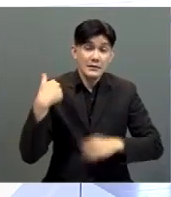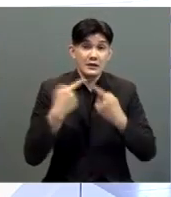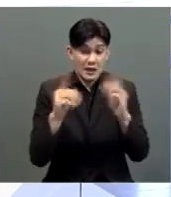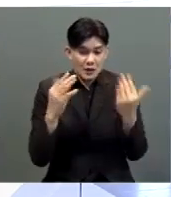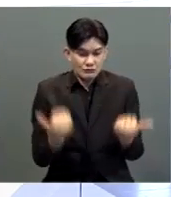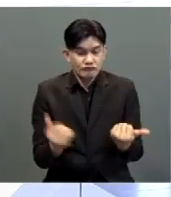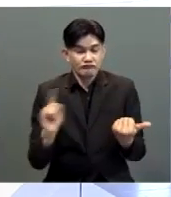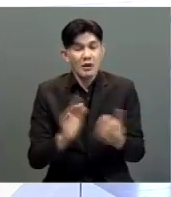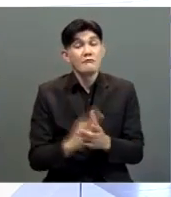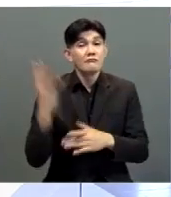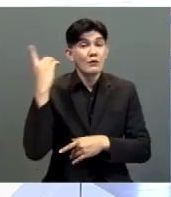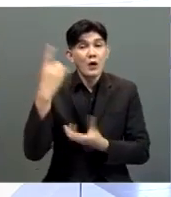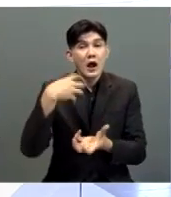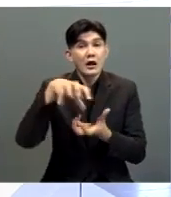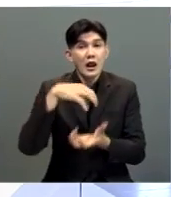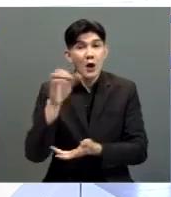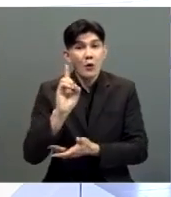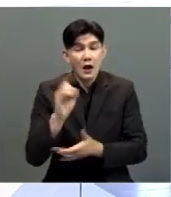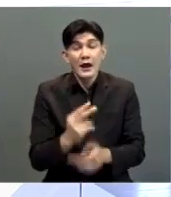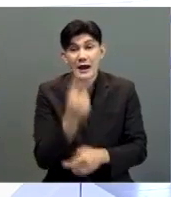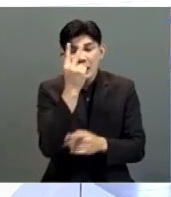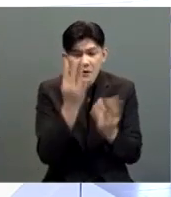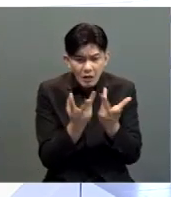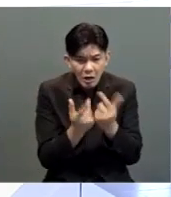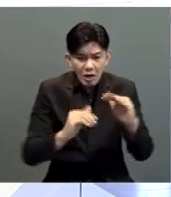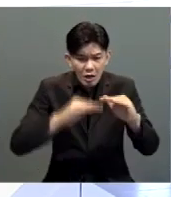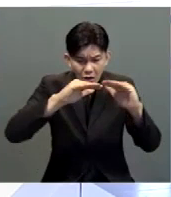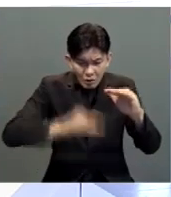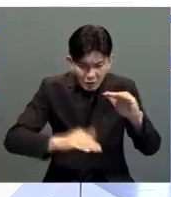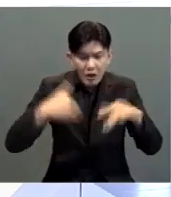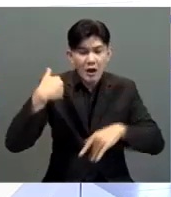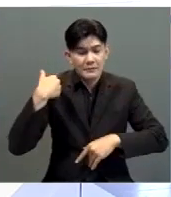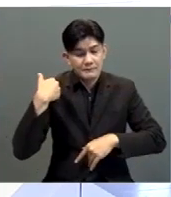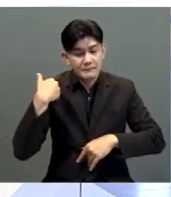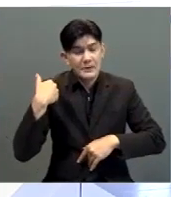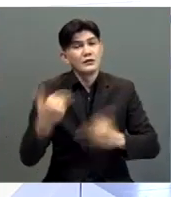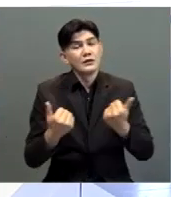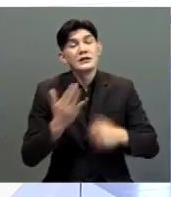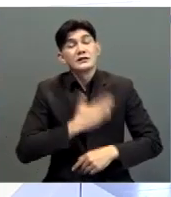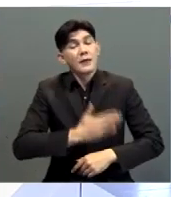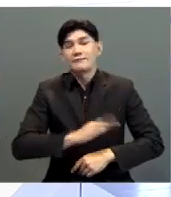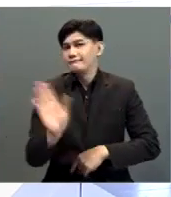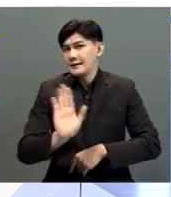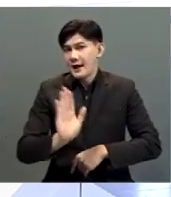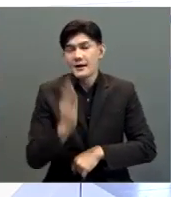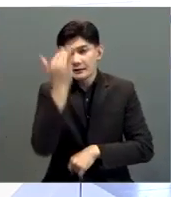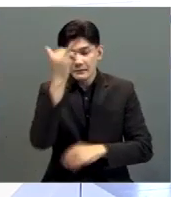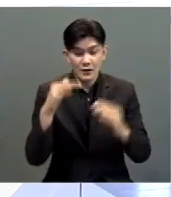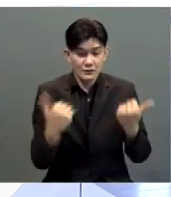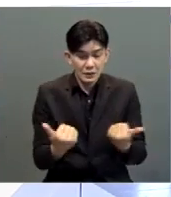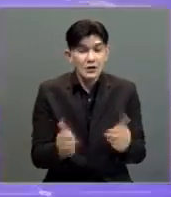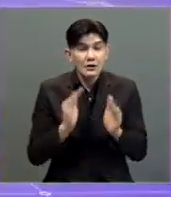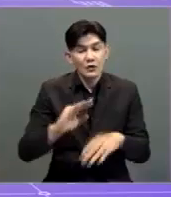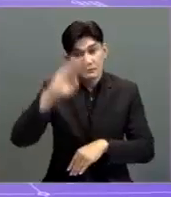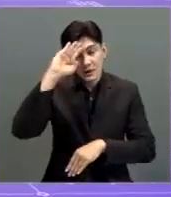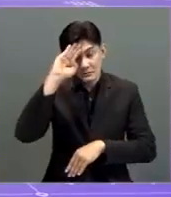แต่อย่ที่บอกไปเมื่วันนี้ว่าถึงแม้จะเหนตัวเลขลดลงเมื่วันนี้เราก็ยังน่งนอนใจไม่ได้เพราะว่วนนี้ค่ จำน